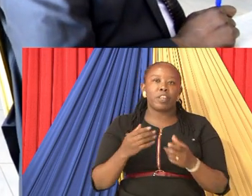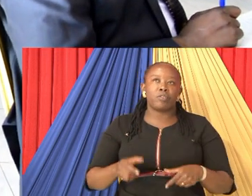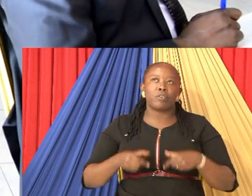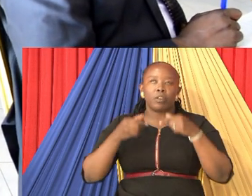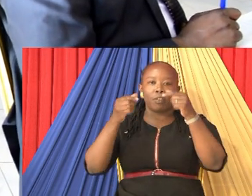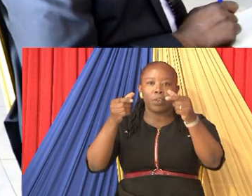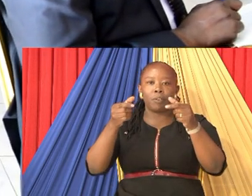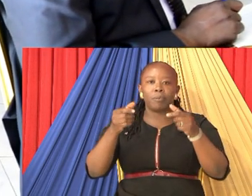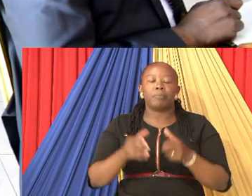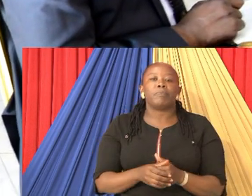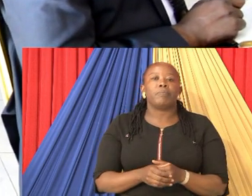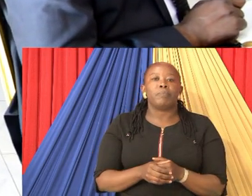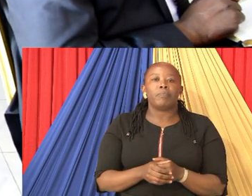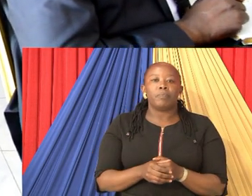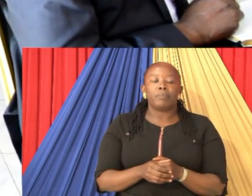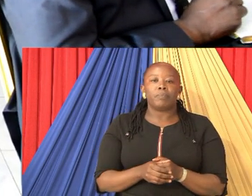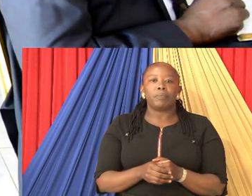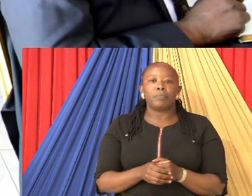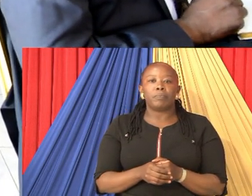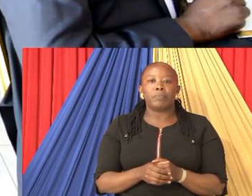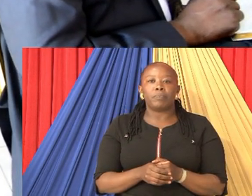kuabudu Mungu katika kumshukuru,